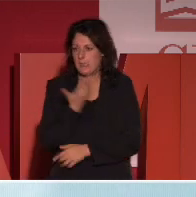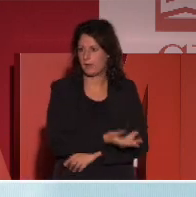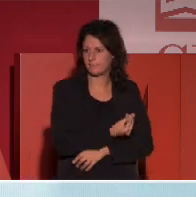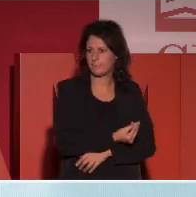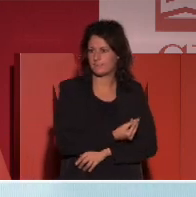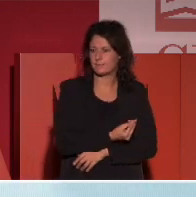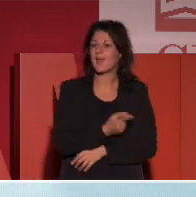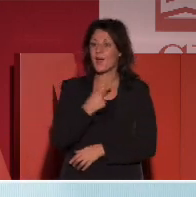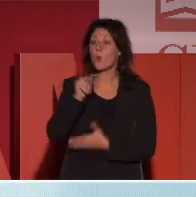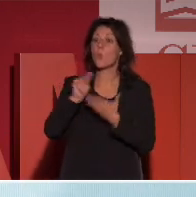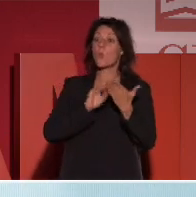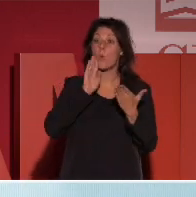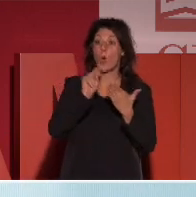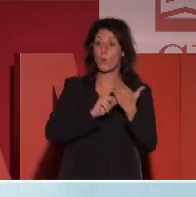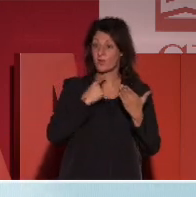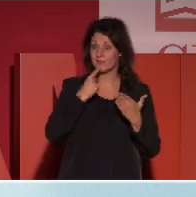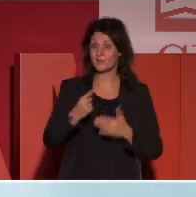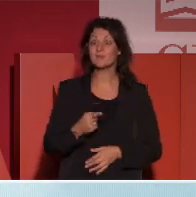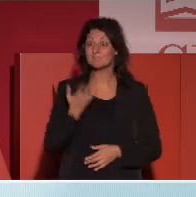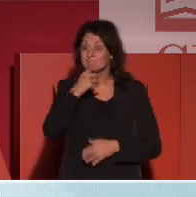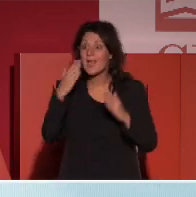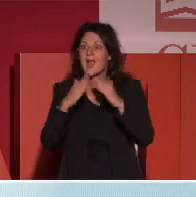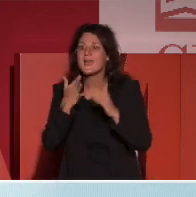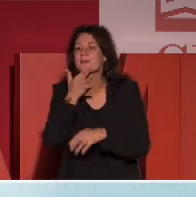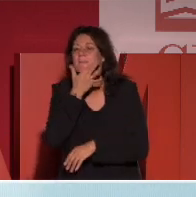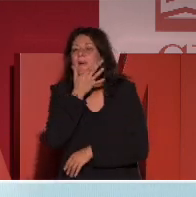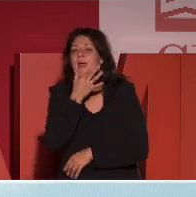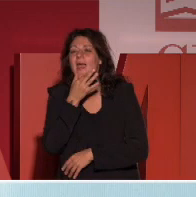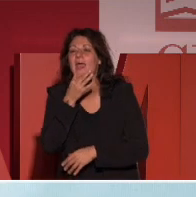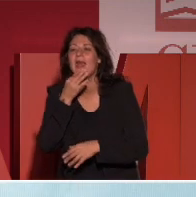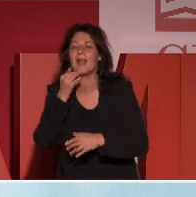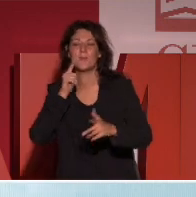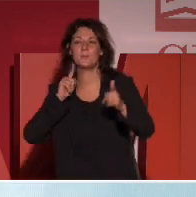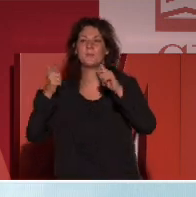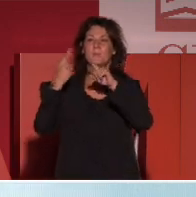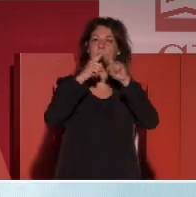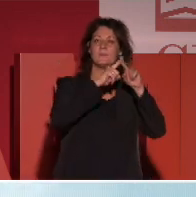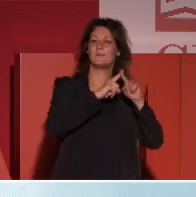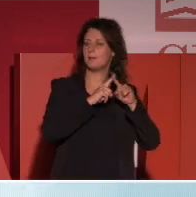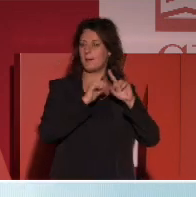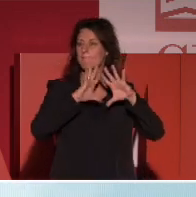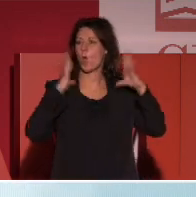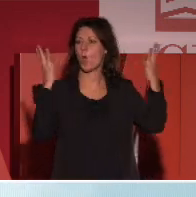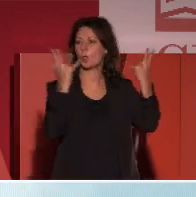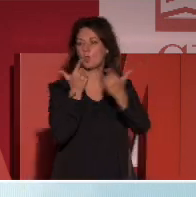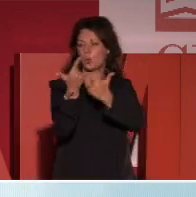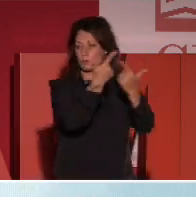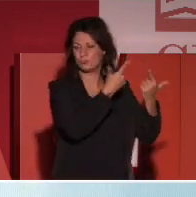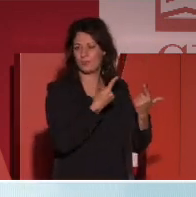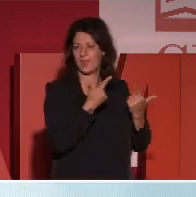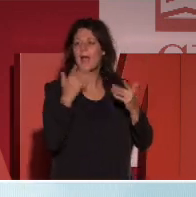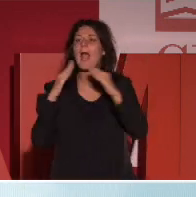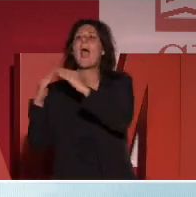decente se poi non hai un pianeta decente in cui metterla seconda metà dell'ottocento fa pensare a